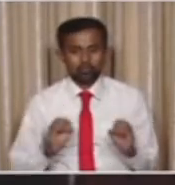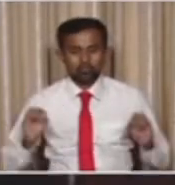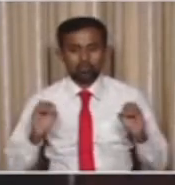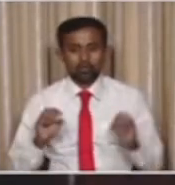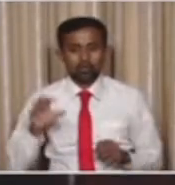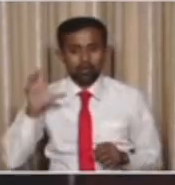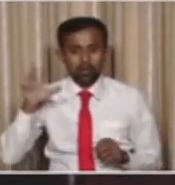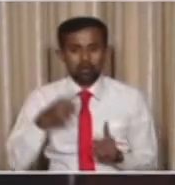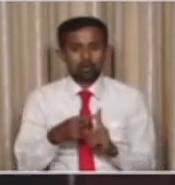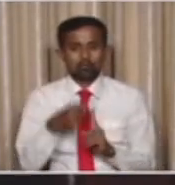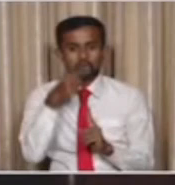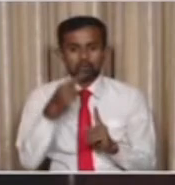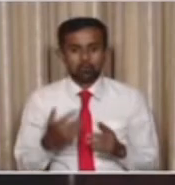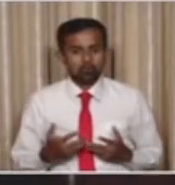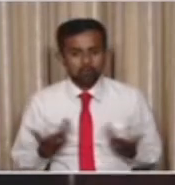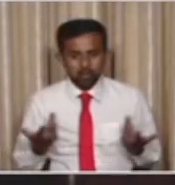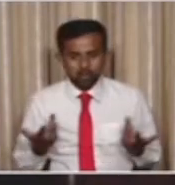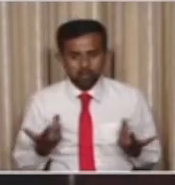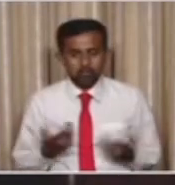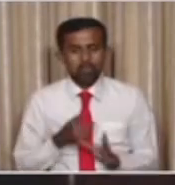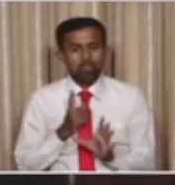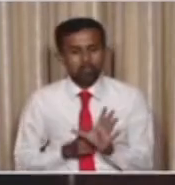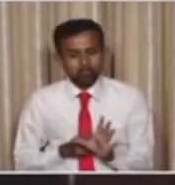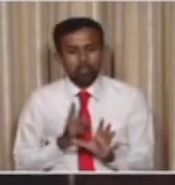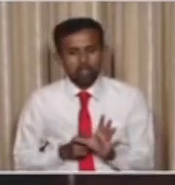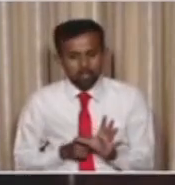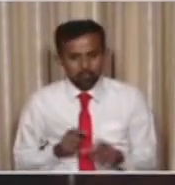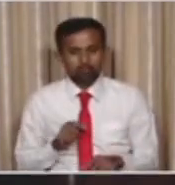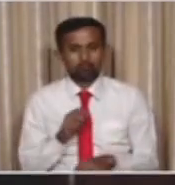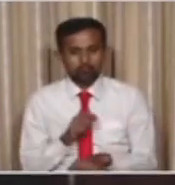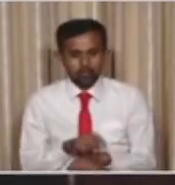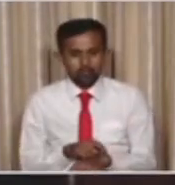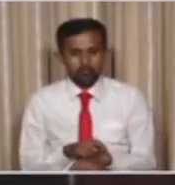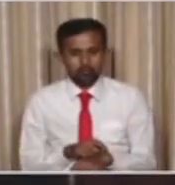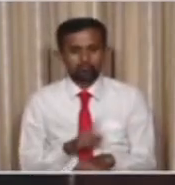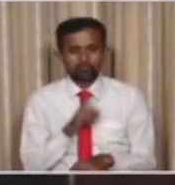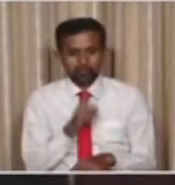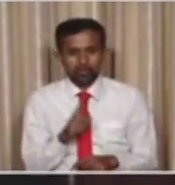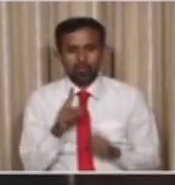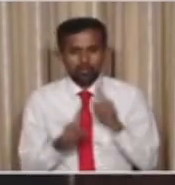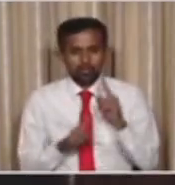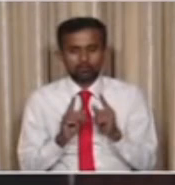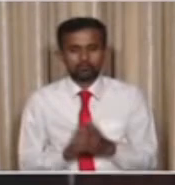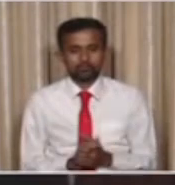රටක් දියුණුවට ගෙනියන්න බෑ. අපි ඒක හැමදාම හැම මොහොතෙම කියන කතාවක්.